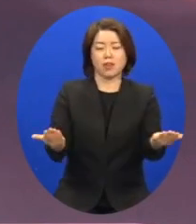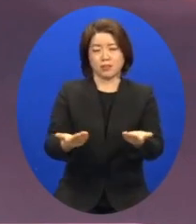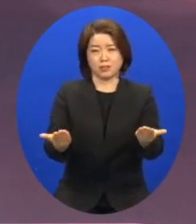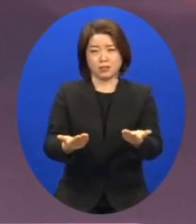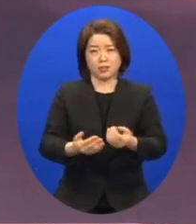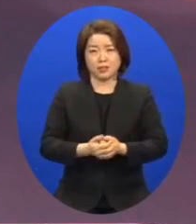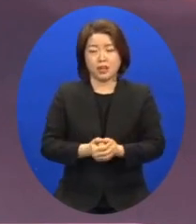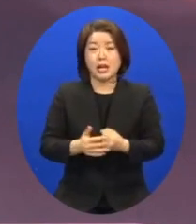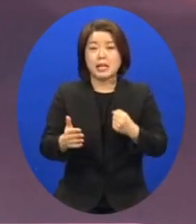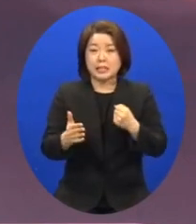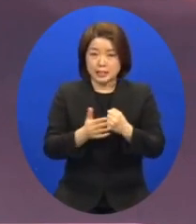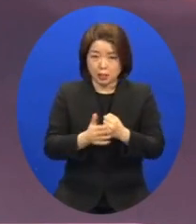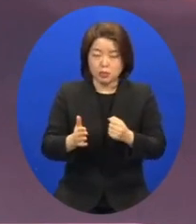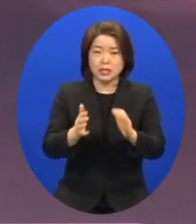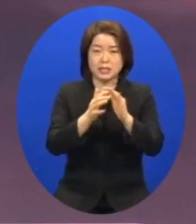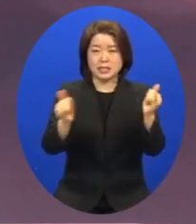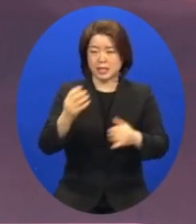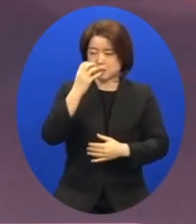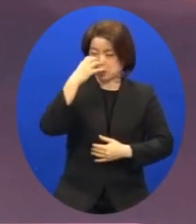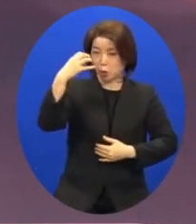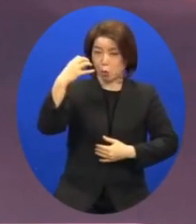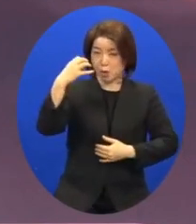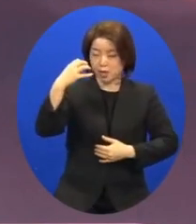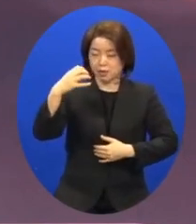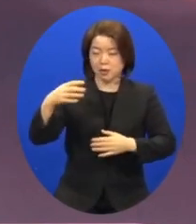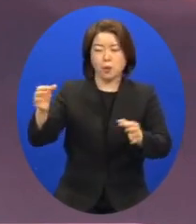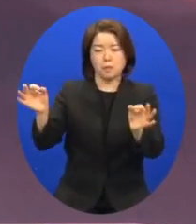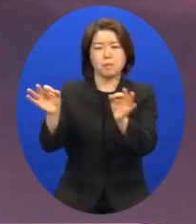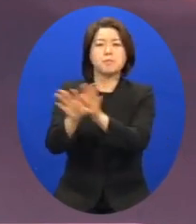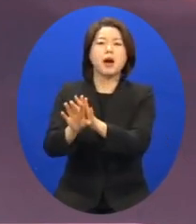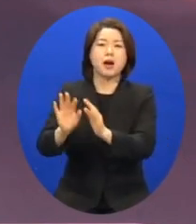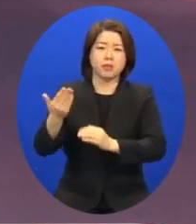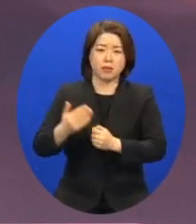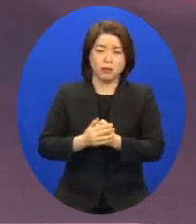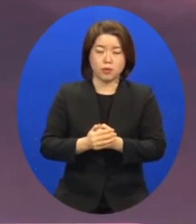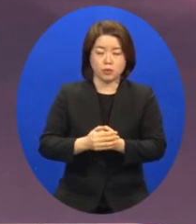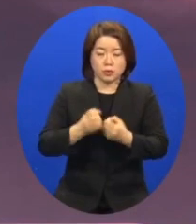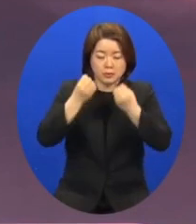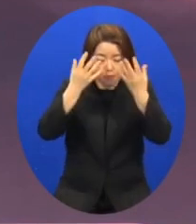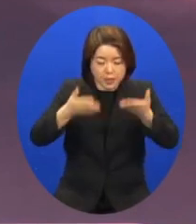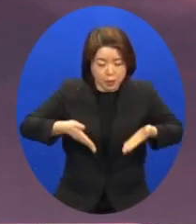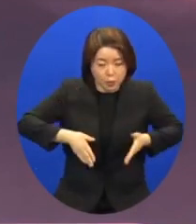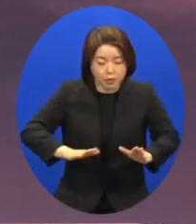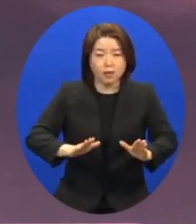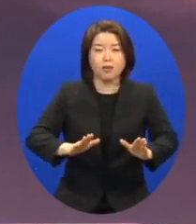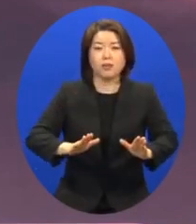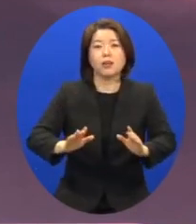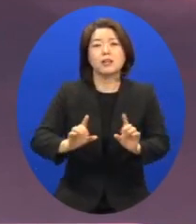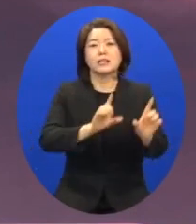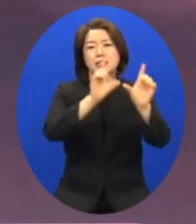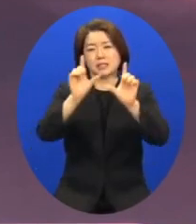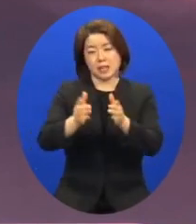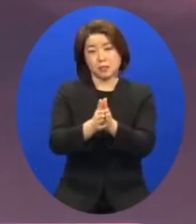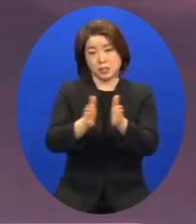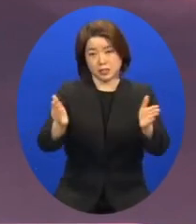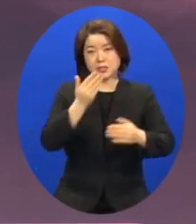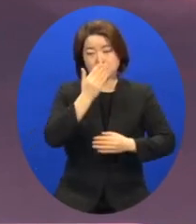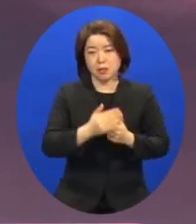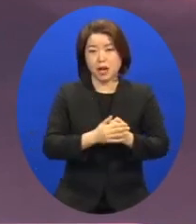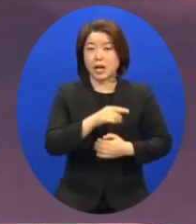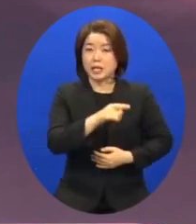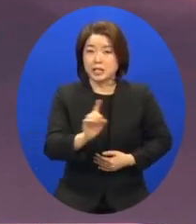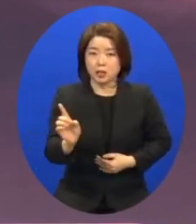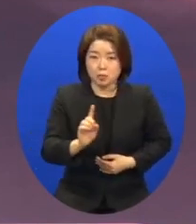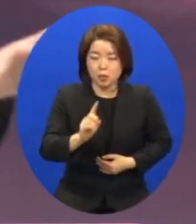그래서 사람이 교만이 꺼지고 그리고 거듭난 삶이 시작이 되는 겁니다 그게 십자가의